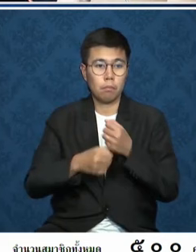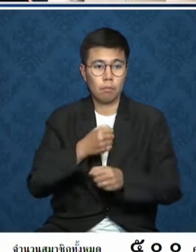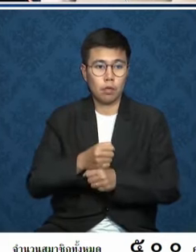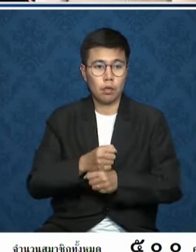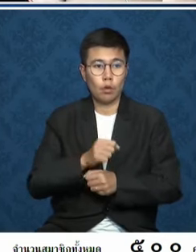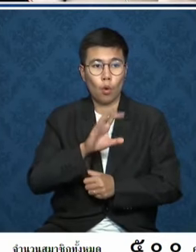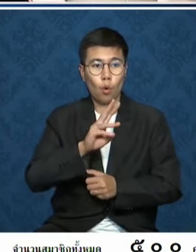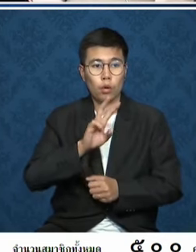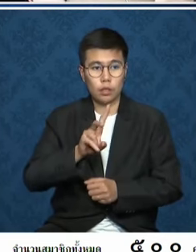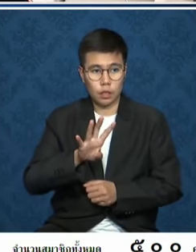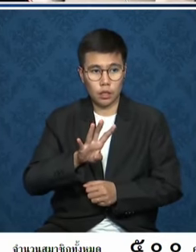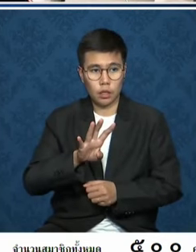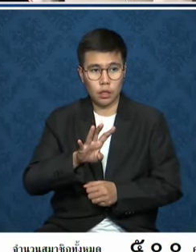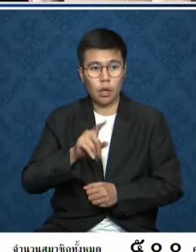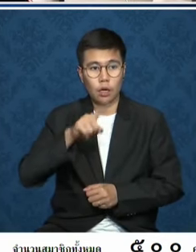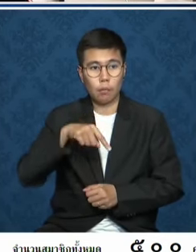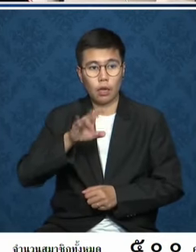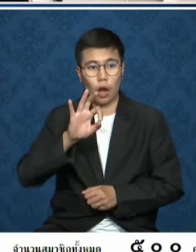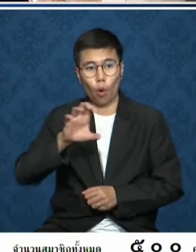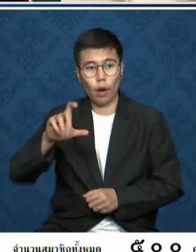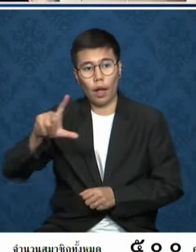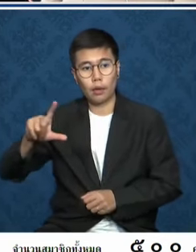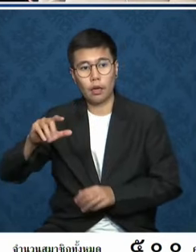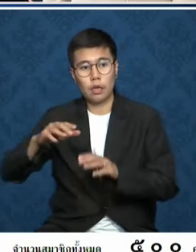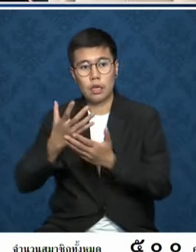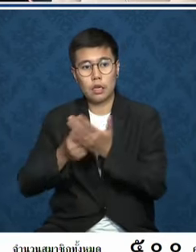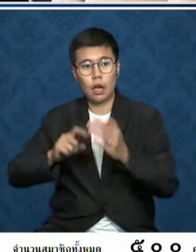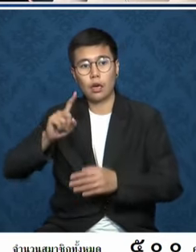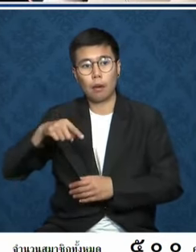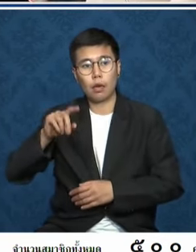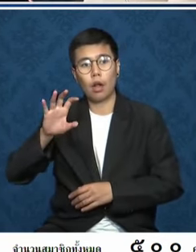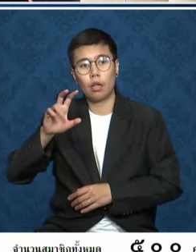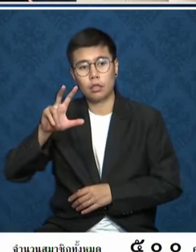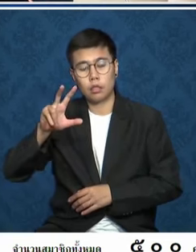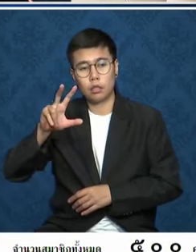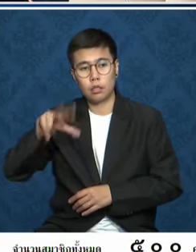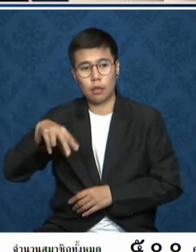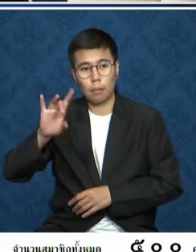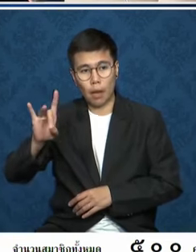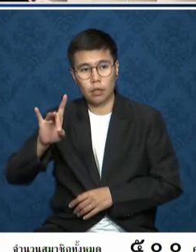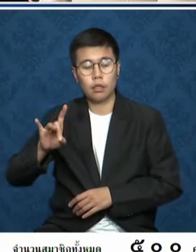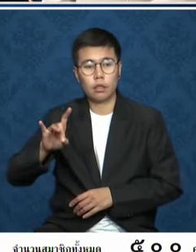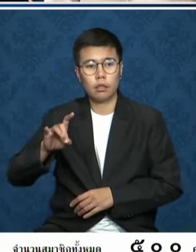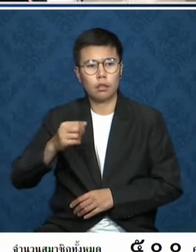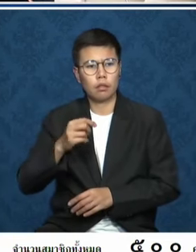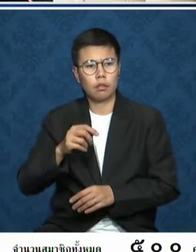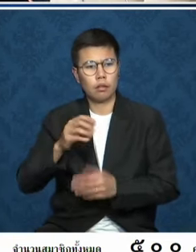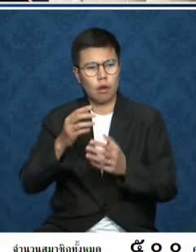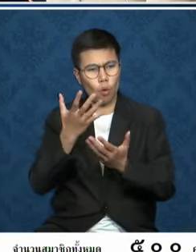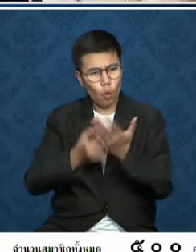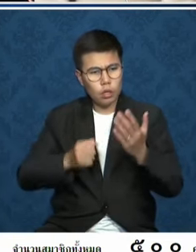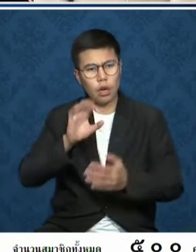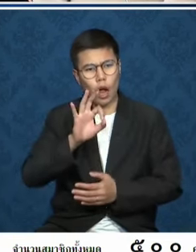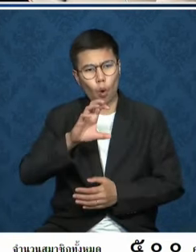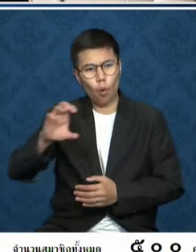ี่ 1,900 กวาล้าน ลือ 1,000 กวาล้านหายไป 900 ล้านบาทอยู่กได้ยงไงอะ องคกรณนี้